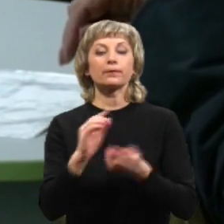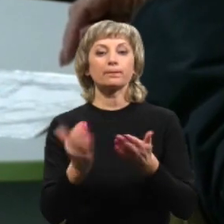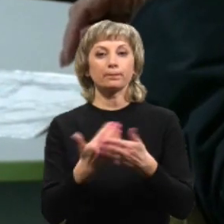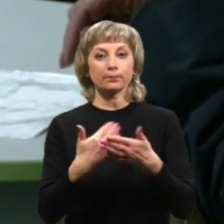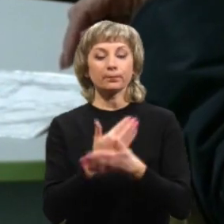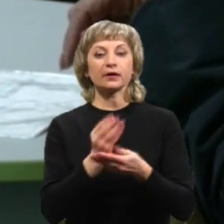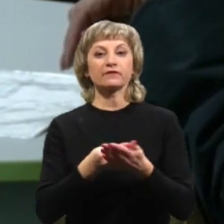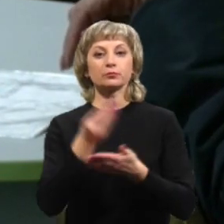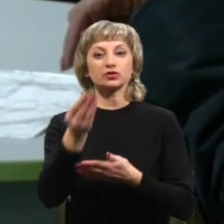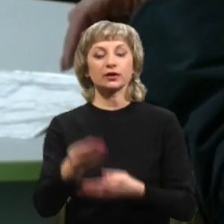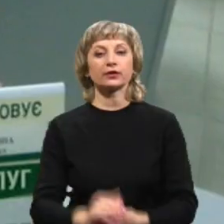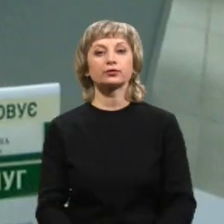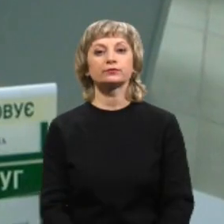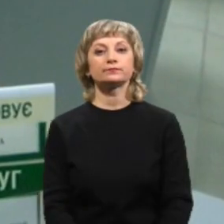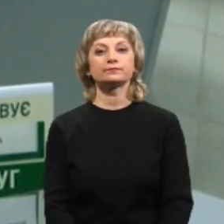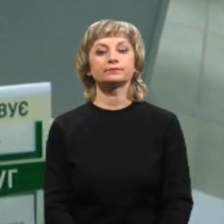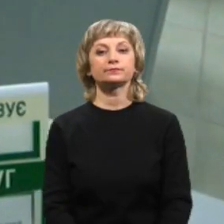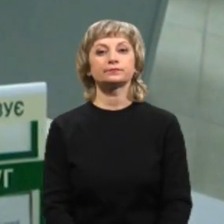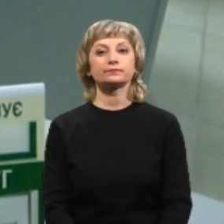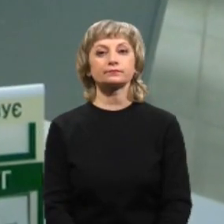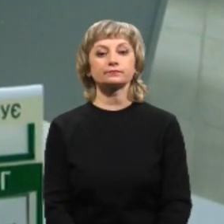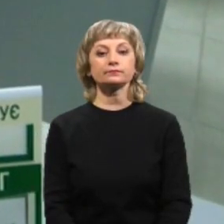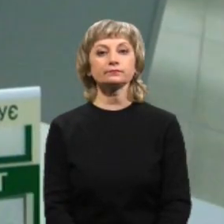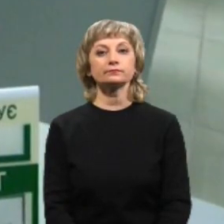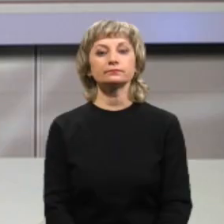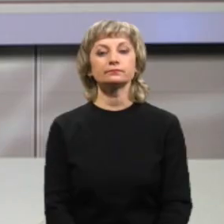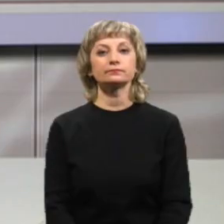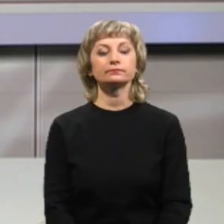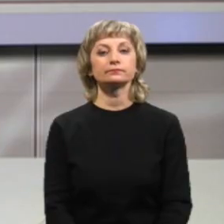перевипускають. Анастасія Бачук, Ігор Прокопчук. Новини на Суспільному.